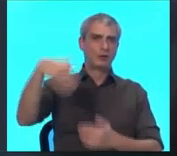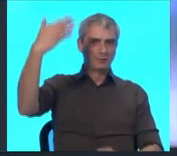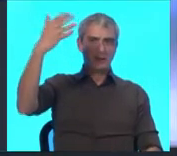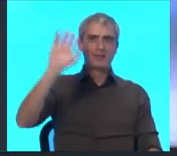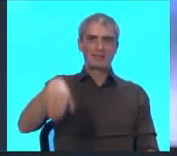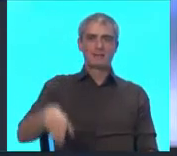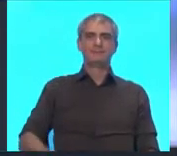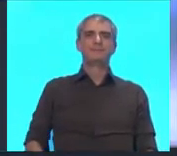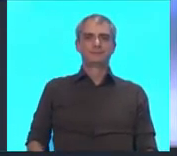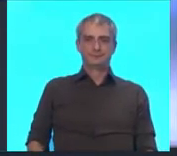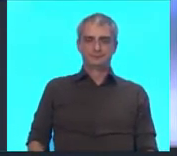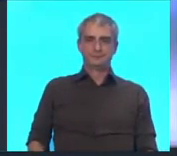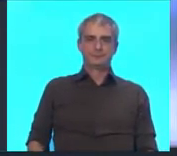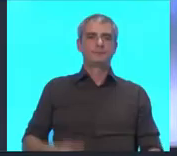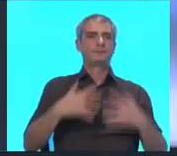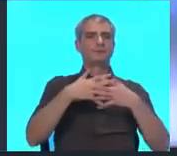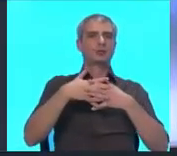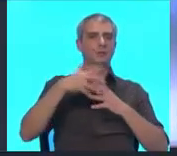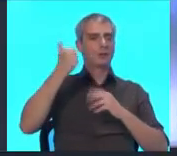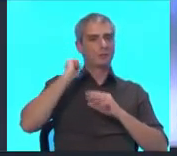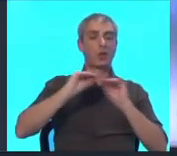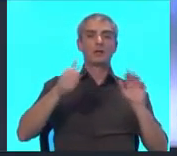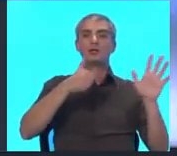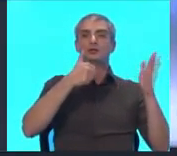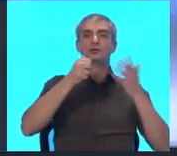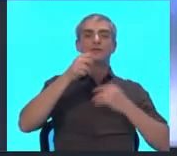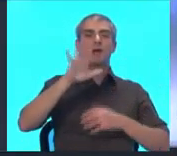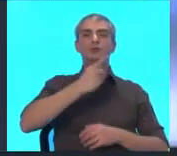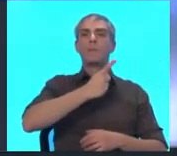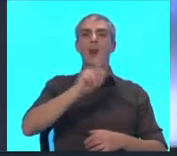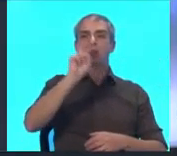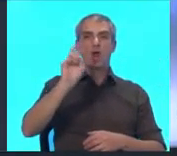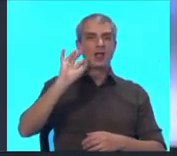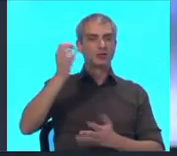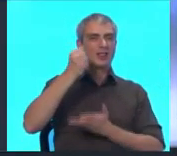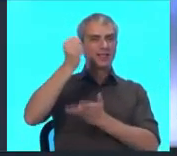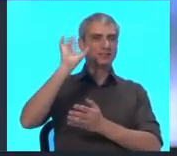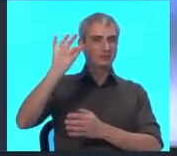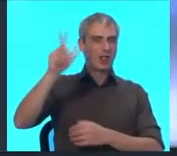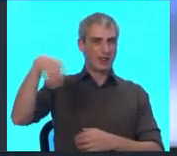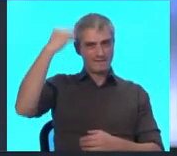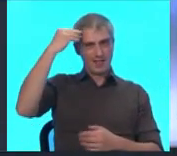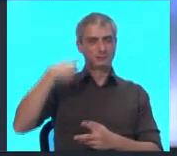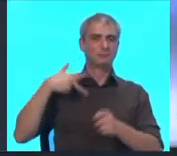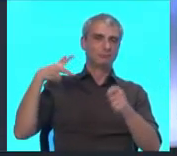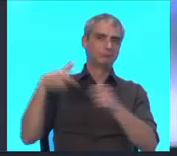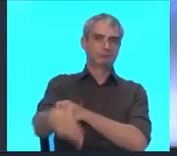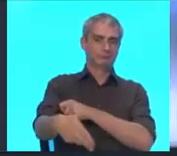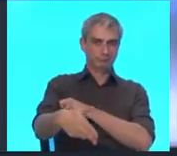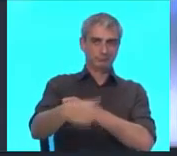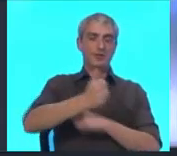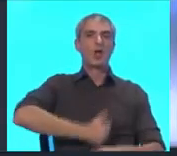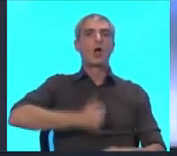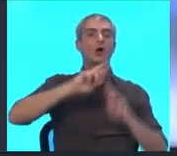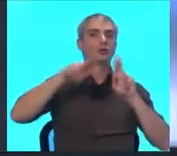תודה. ארצות הברית הודיעה אמש כי הקפיאה 65 מיליון דולר מהתקציב לסוכנות האום לפליטים אונרה. ראש הרשות אבו